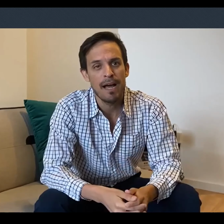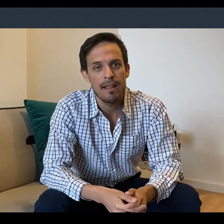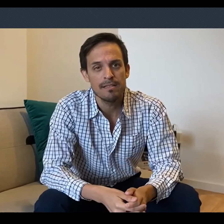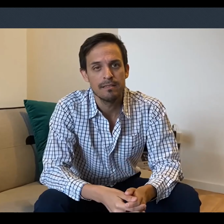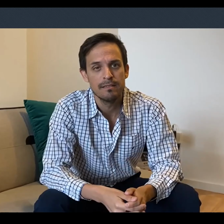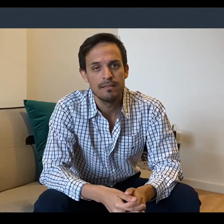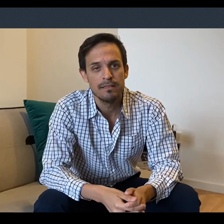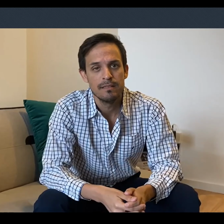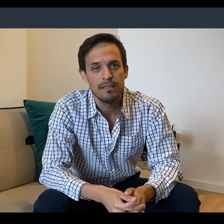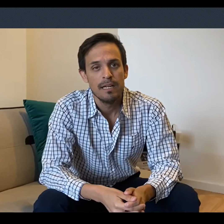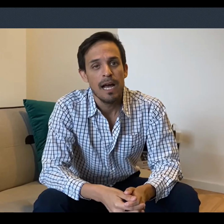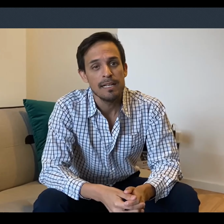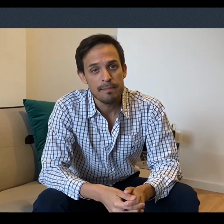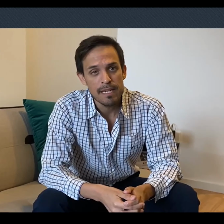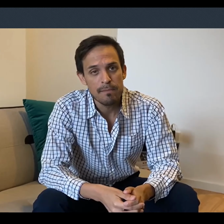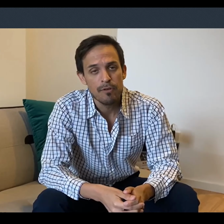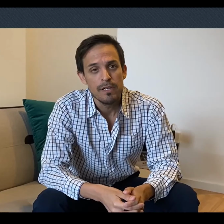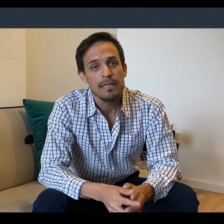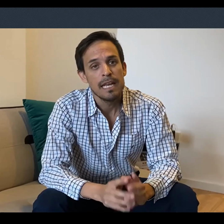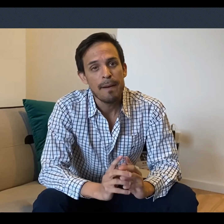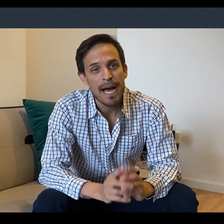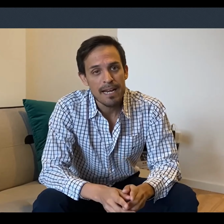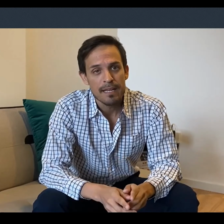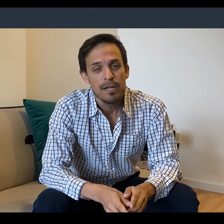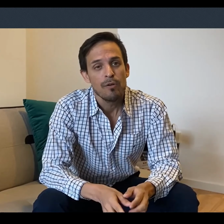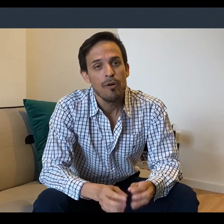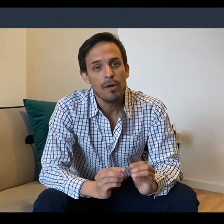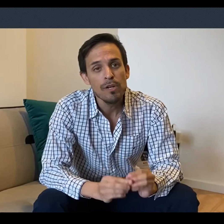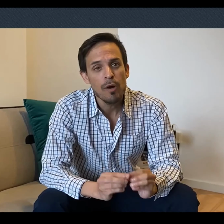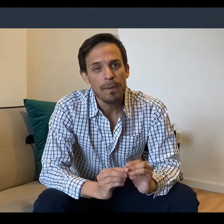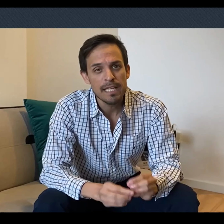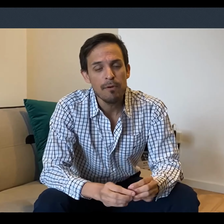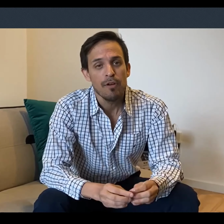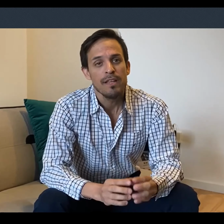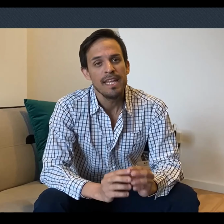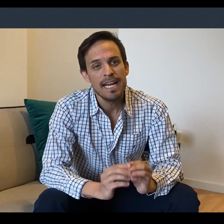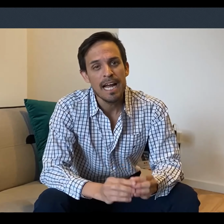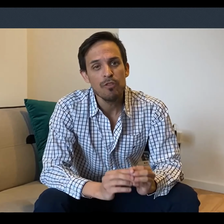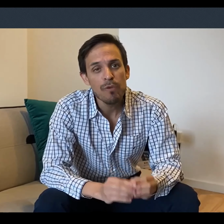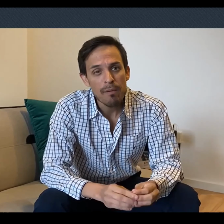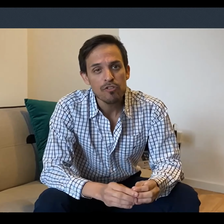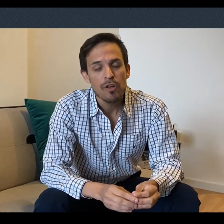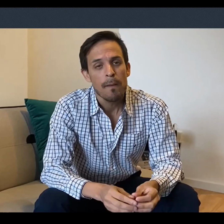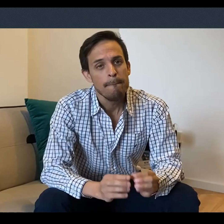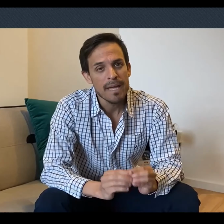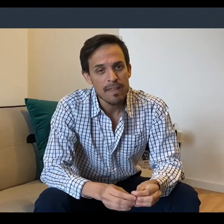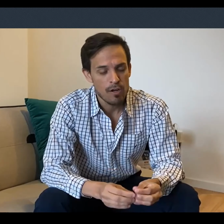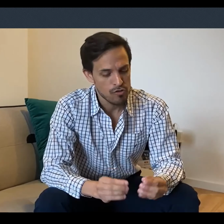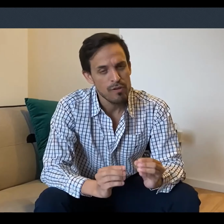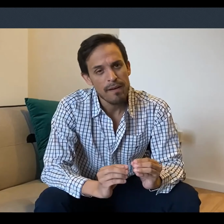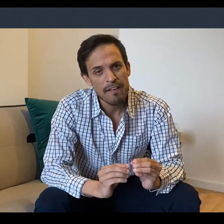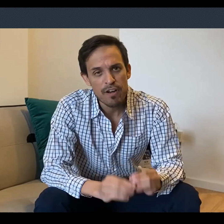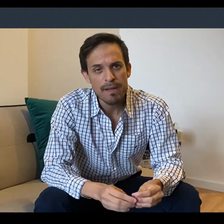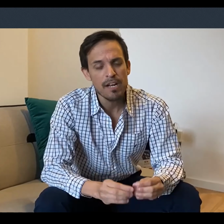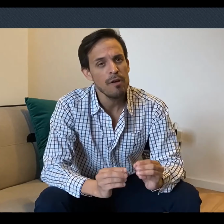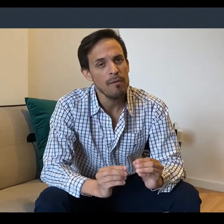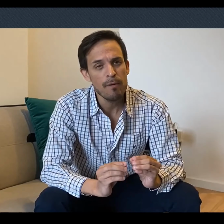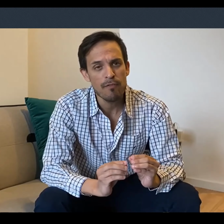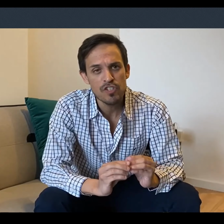Pourquoi des patients ne doivent jamais être éteintes. Il faut travailler avec